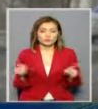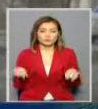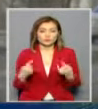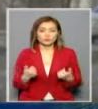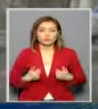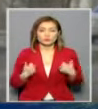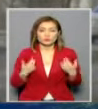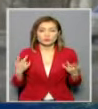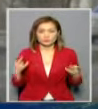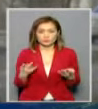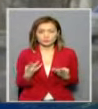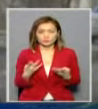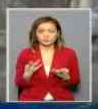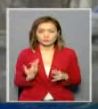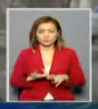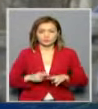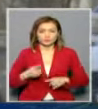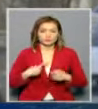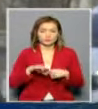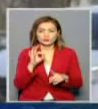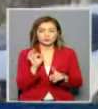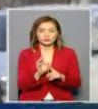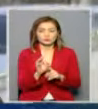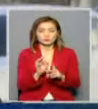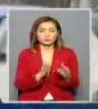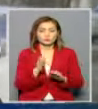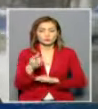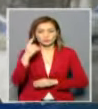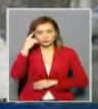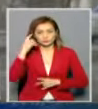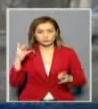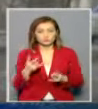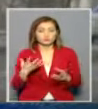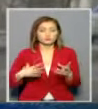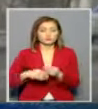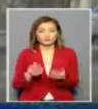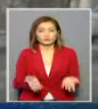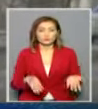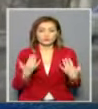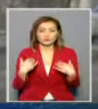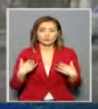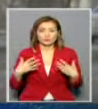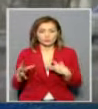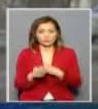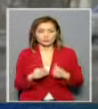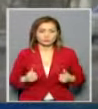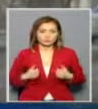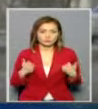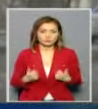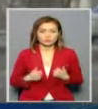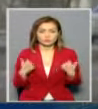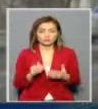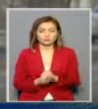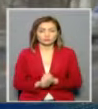нашего Казахстана. Это наша цель, это наше будущее. Я вас призываю всех быть вместе, совместно